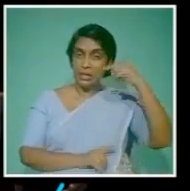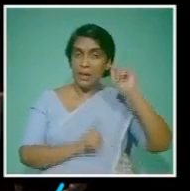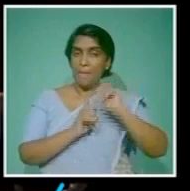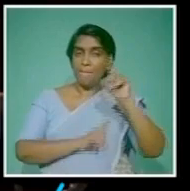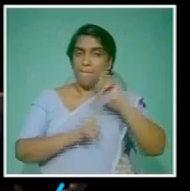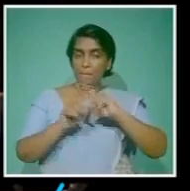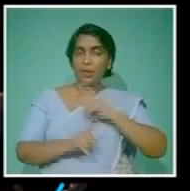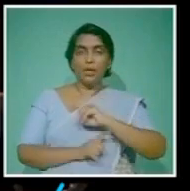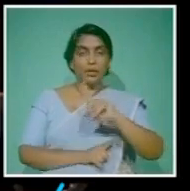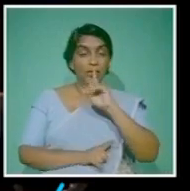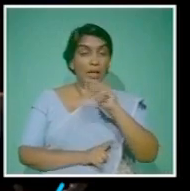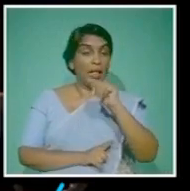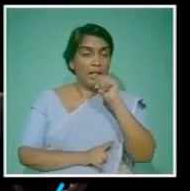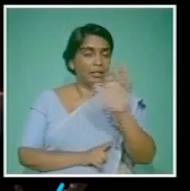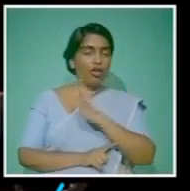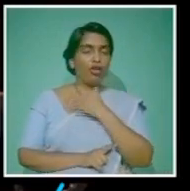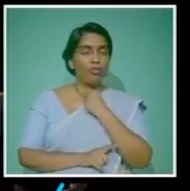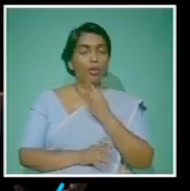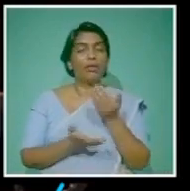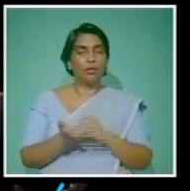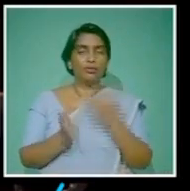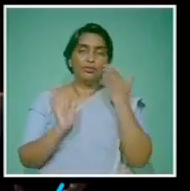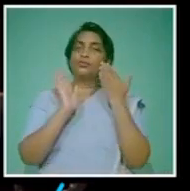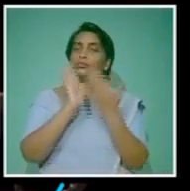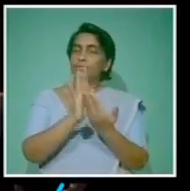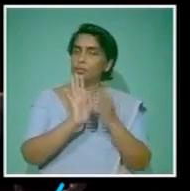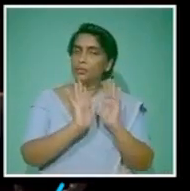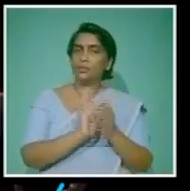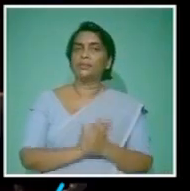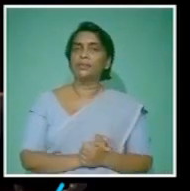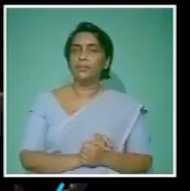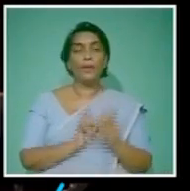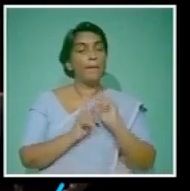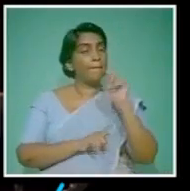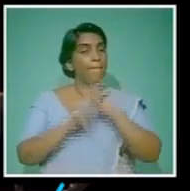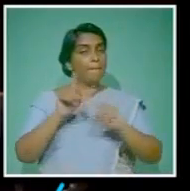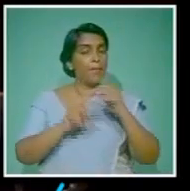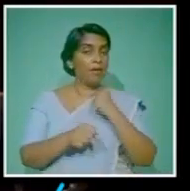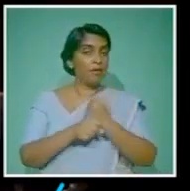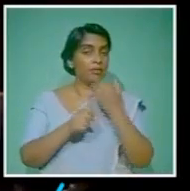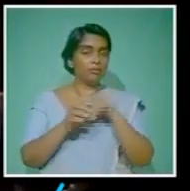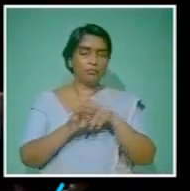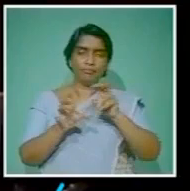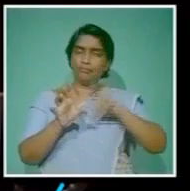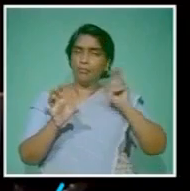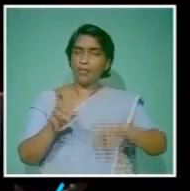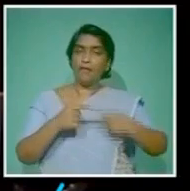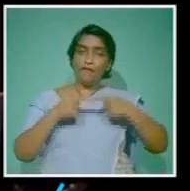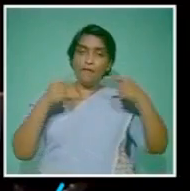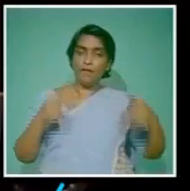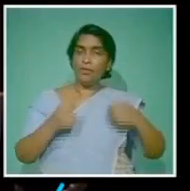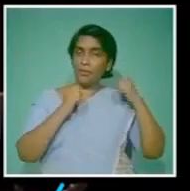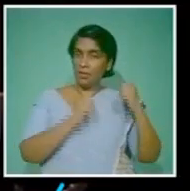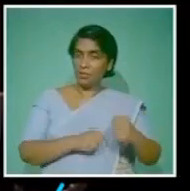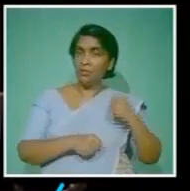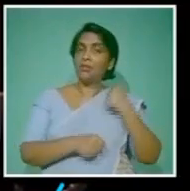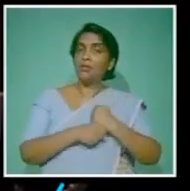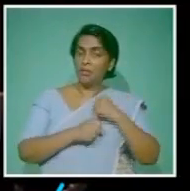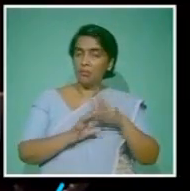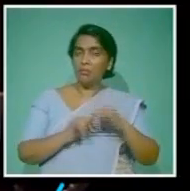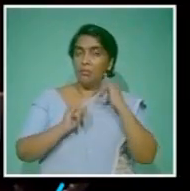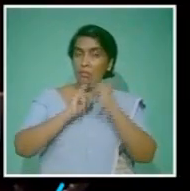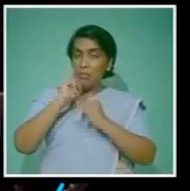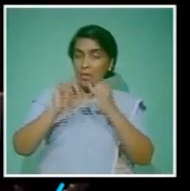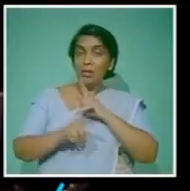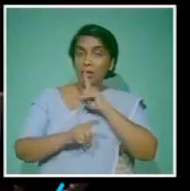පාර්ලිමේන්තුවේ ප්‍රකාශ කළේ සත්‍යක් නොවන බව මා විසින් නැවත පෙන්වා දීමට කැමැත්තෙමි. පාර්ලිමේන්තුවේ ආණ්ඩුපක්ෂයෙන් ඉවත්ව විපක්ෂයේ අසුන් ගැනීම මෙම ආණ්ඩුවේ ඇති දැවැන්ත දූෂණ